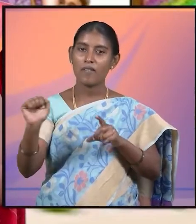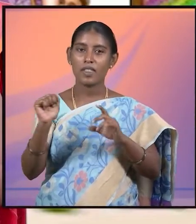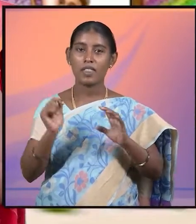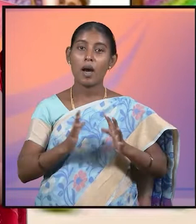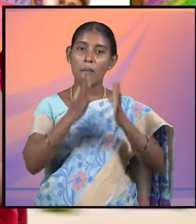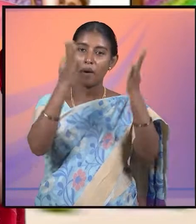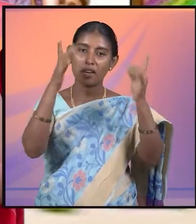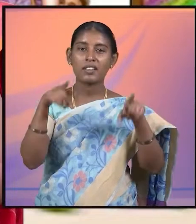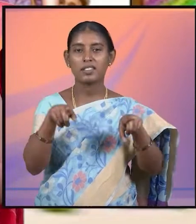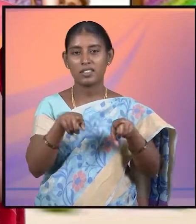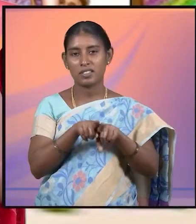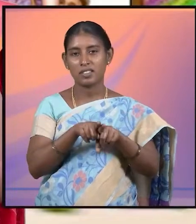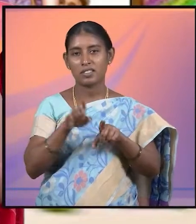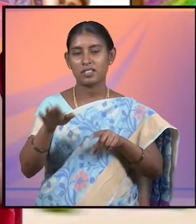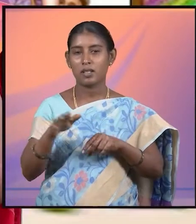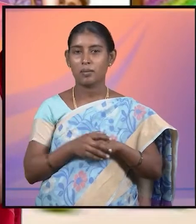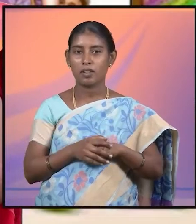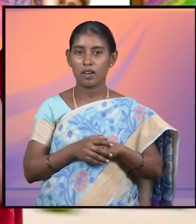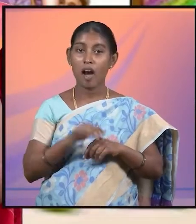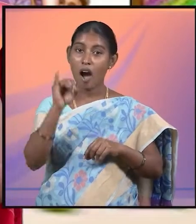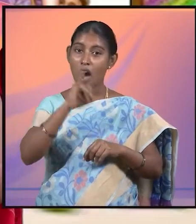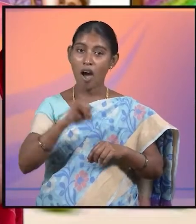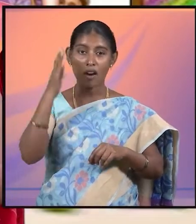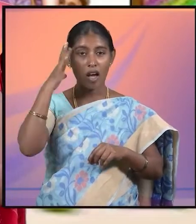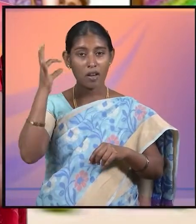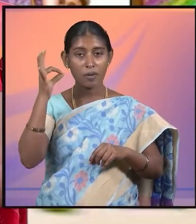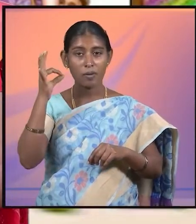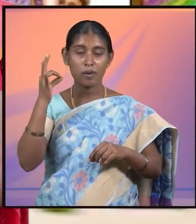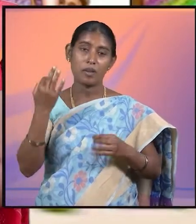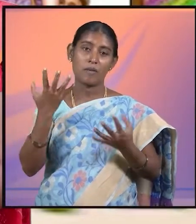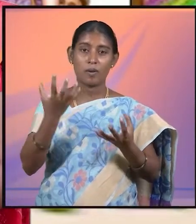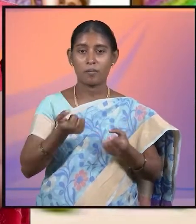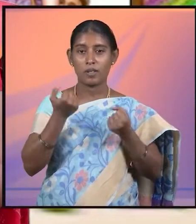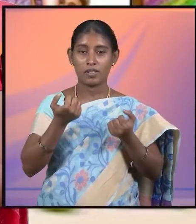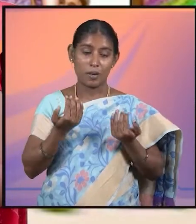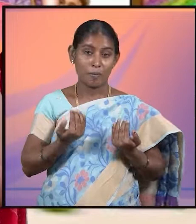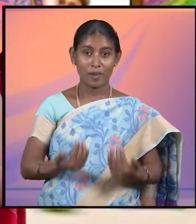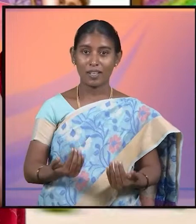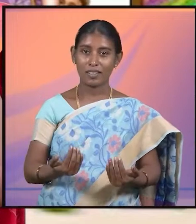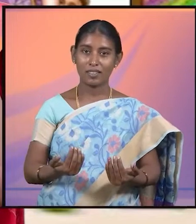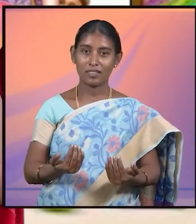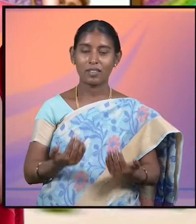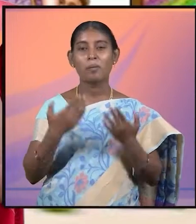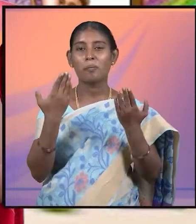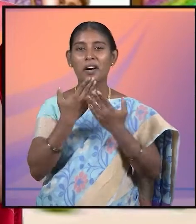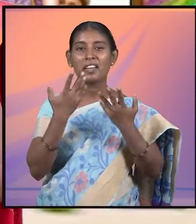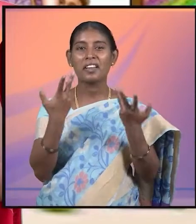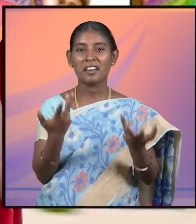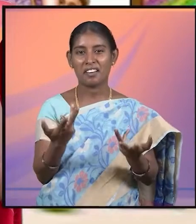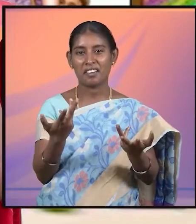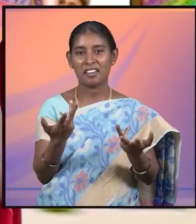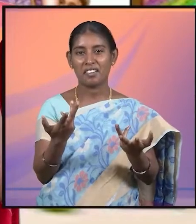ஆக இவ்வுலகில் ஆறறிவு பெற்று உயிர்த்த மனிதன் கல்வியறிவு பெறாவிடில்,